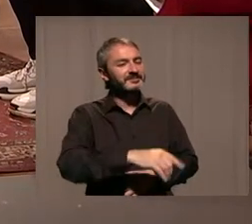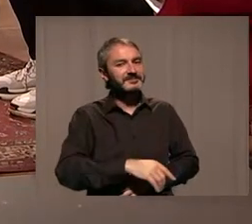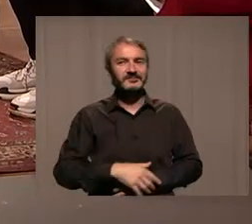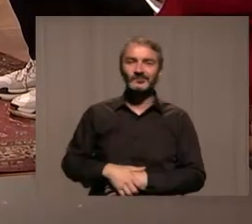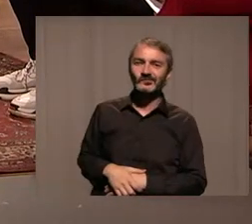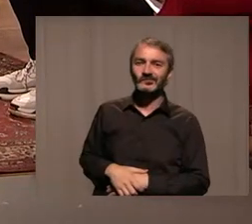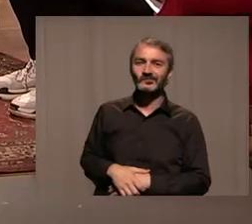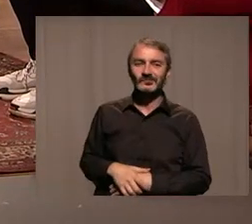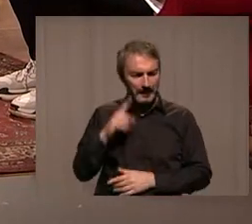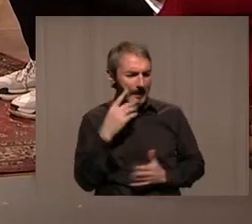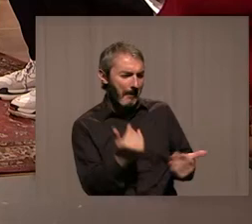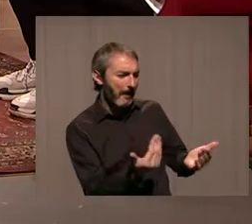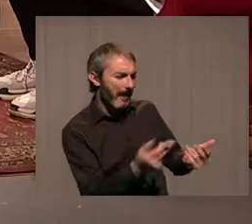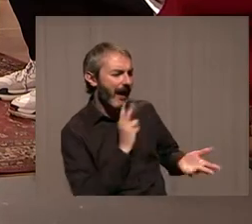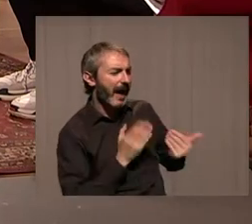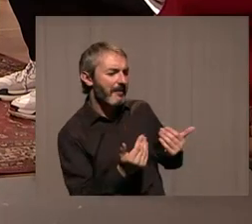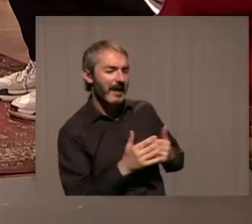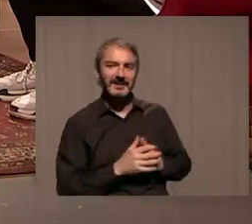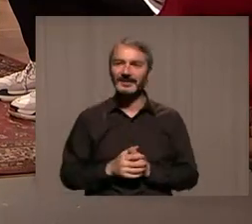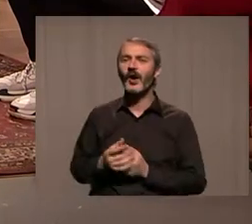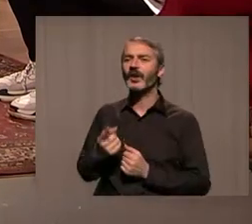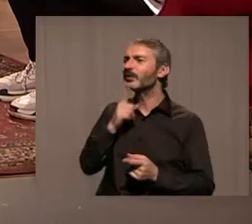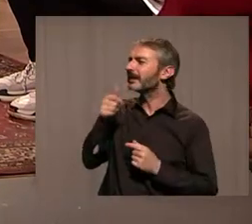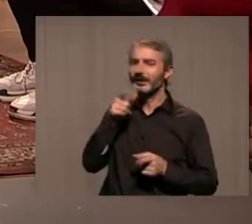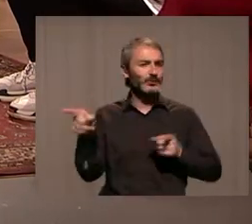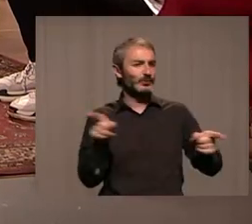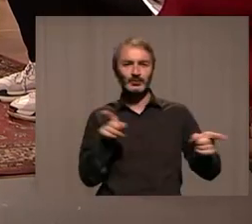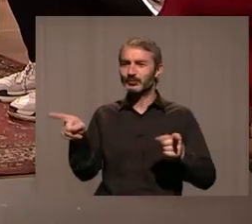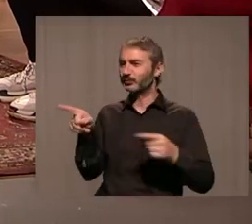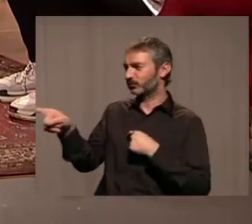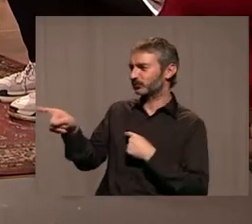Va, mulleu-vos. Una, contesta una. Contesta tu. A veure.